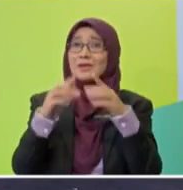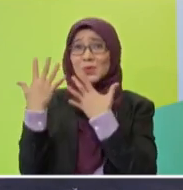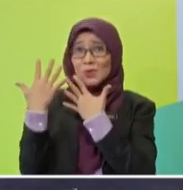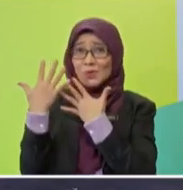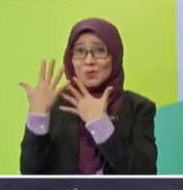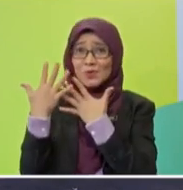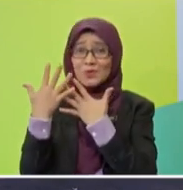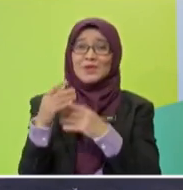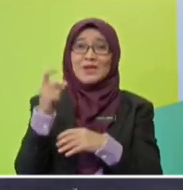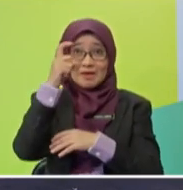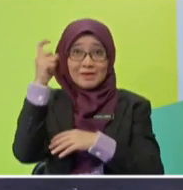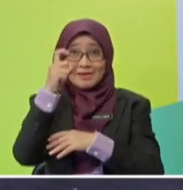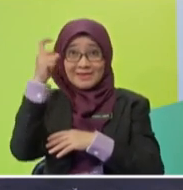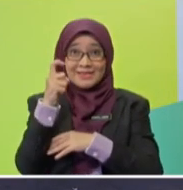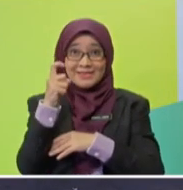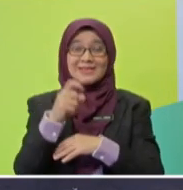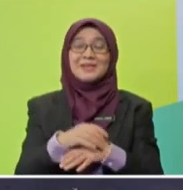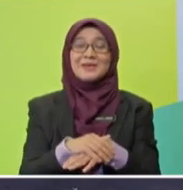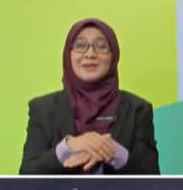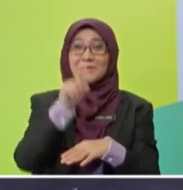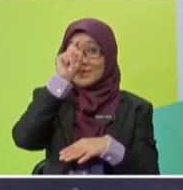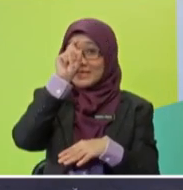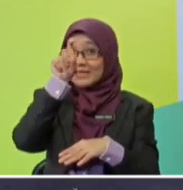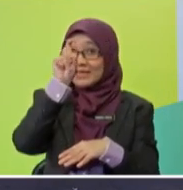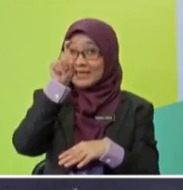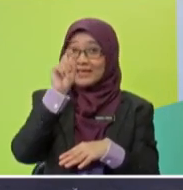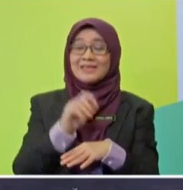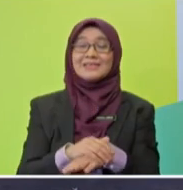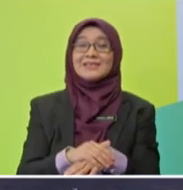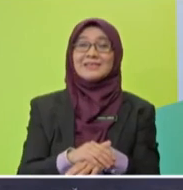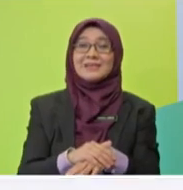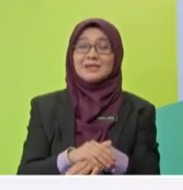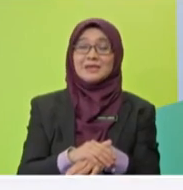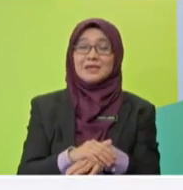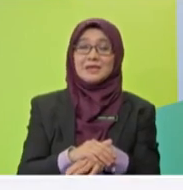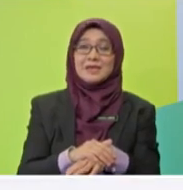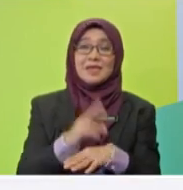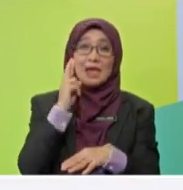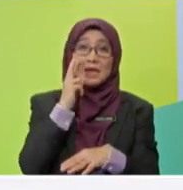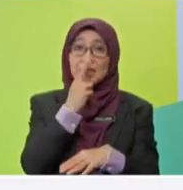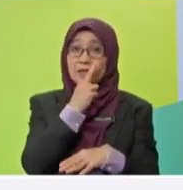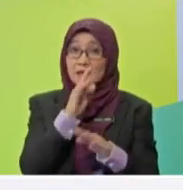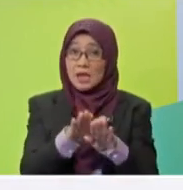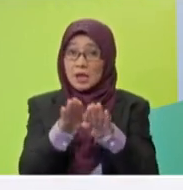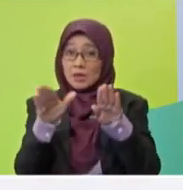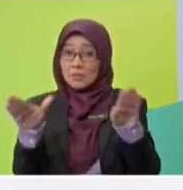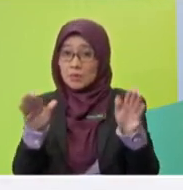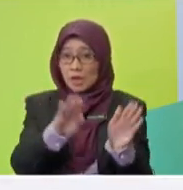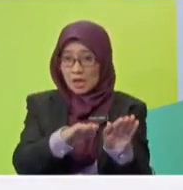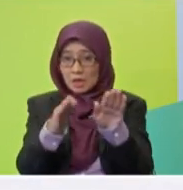Oke baik apa yang kita buat Nanti saya minta hari ini Tolong bukakan penutup